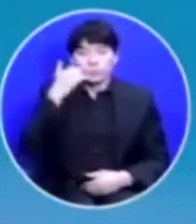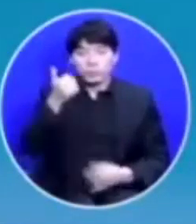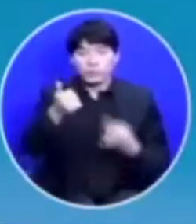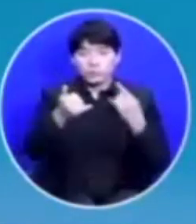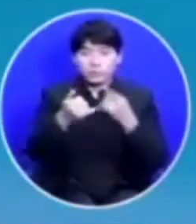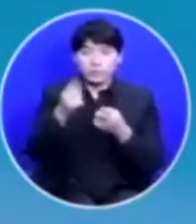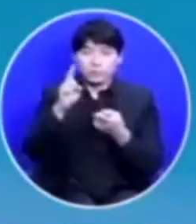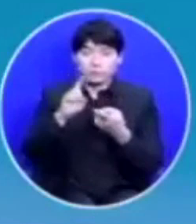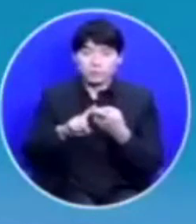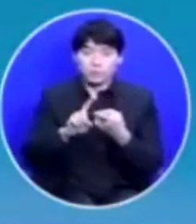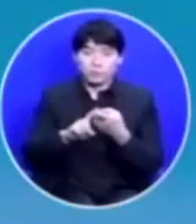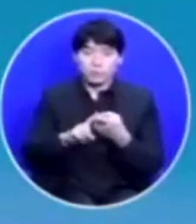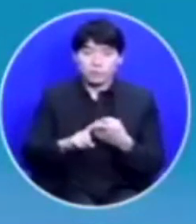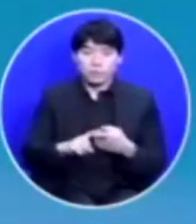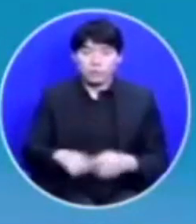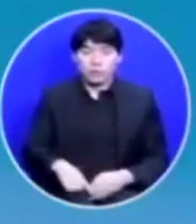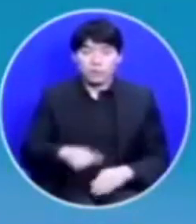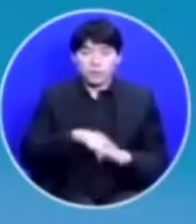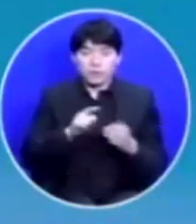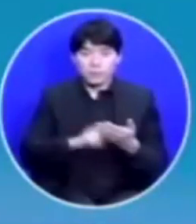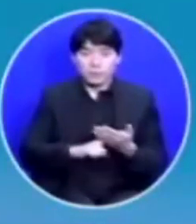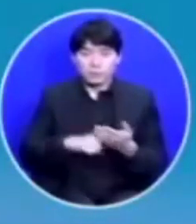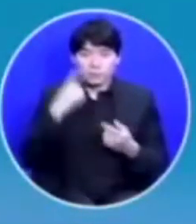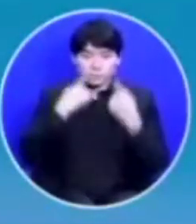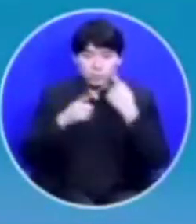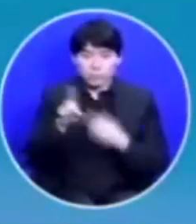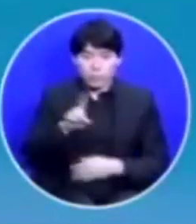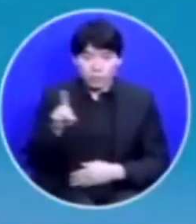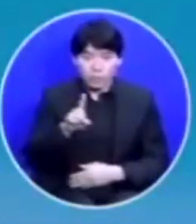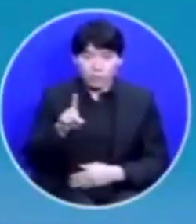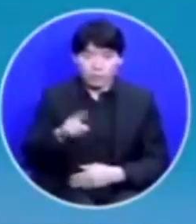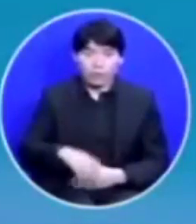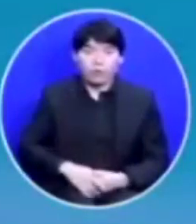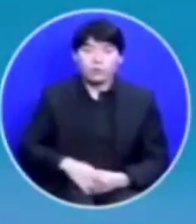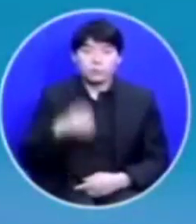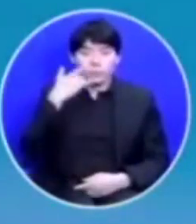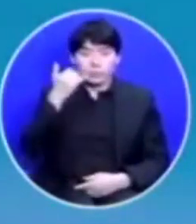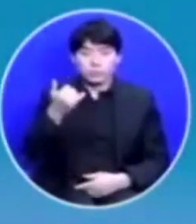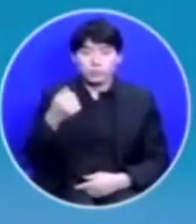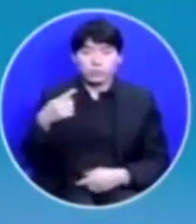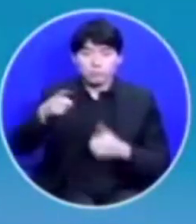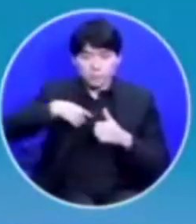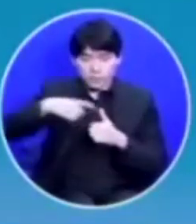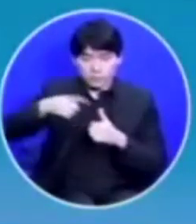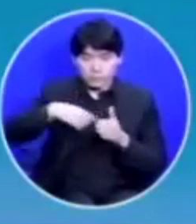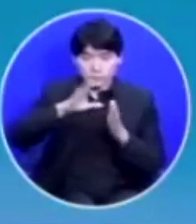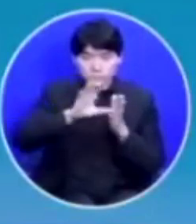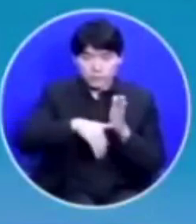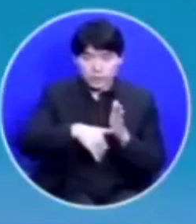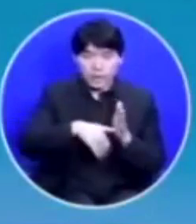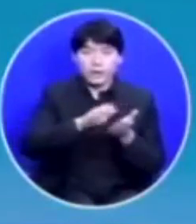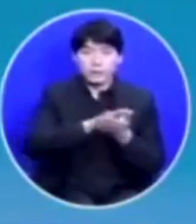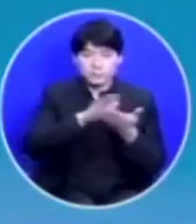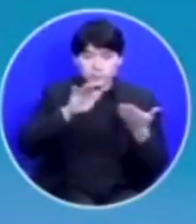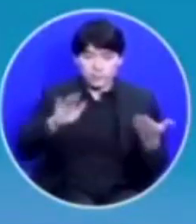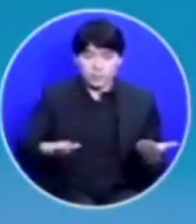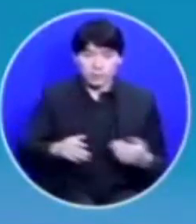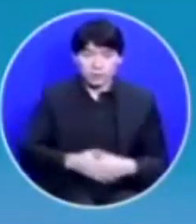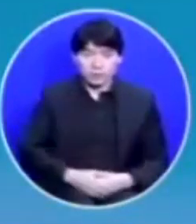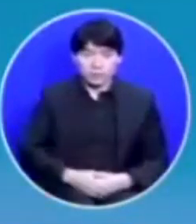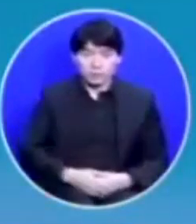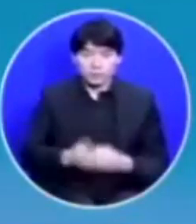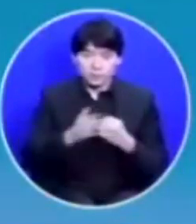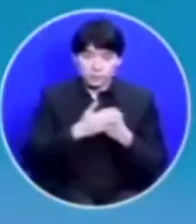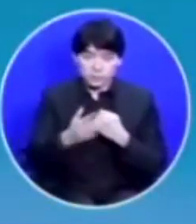심각한 마음의 상처가 예 부모로부터 매를 맞을 때 입니다 그래서 매를